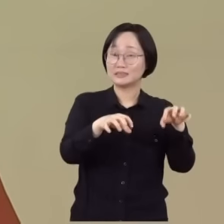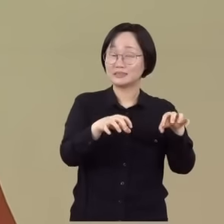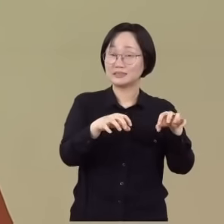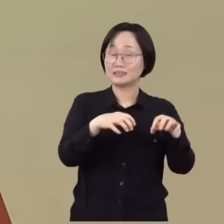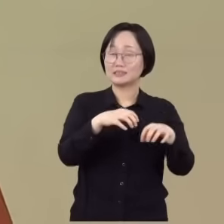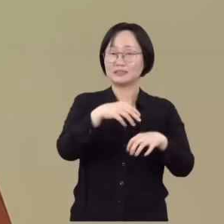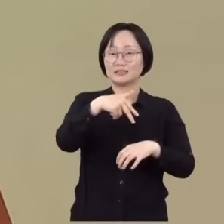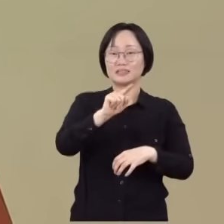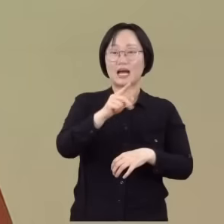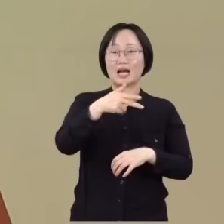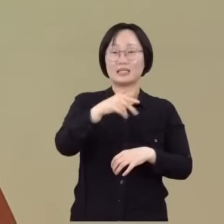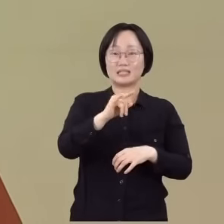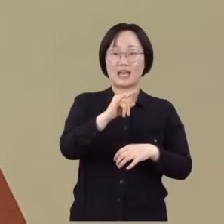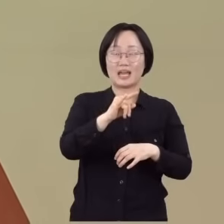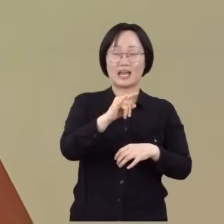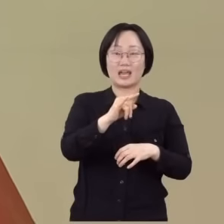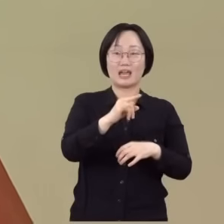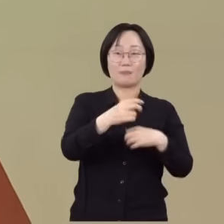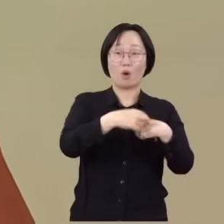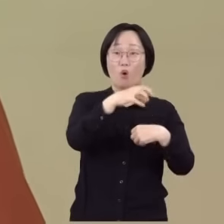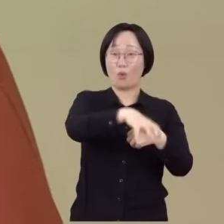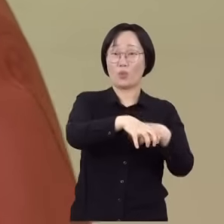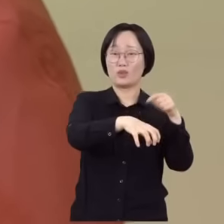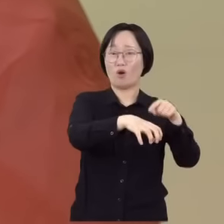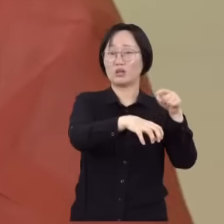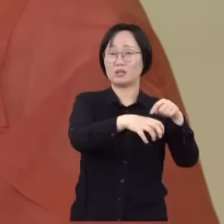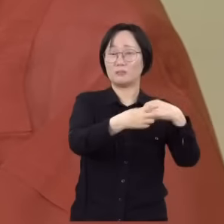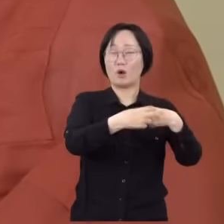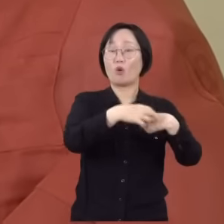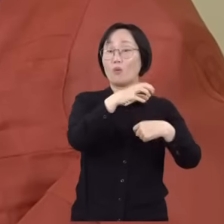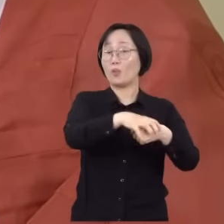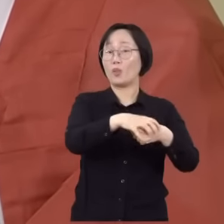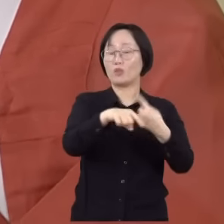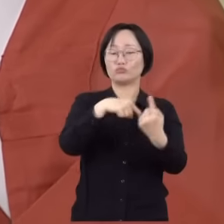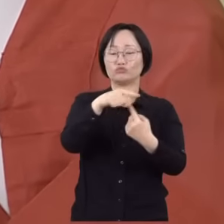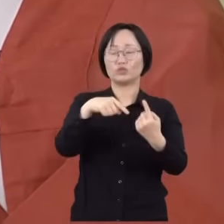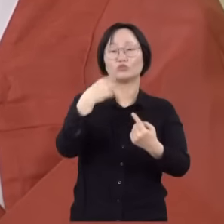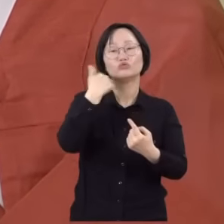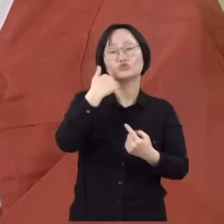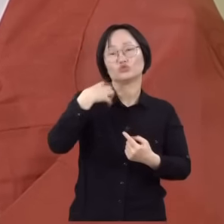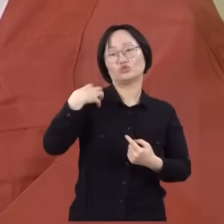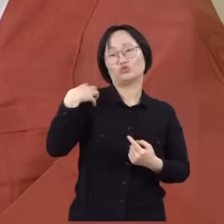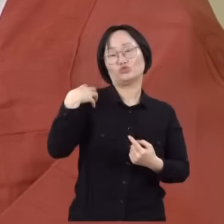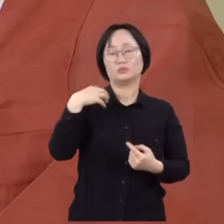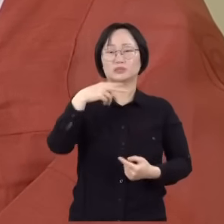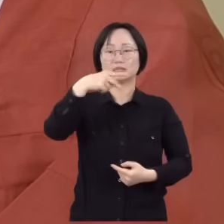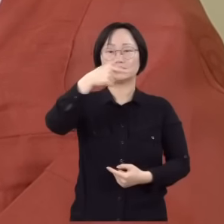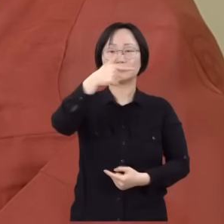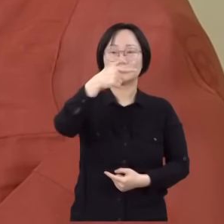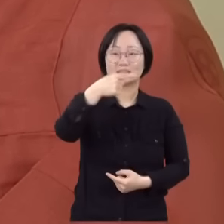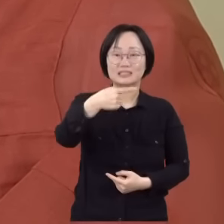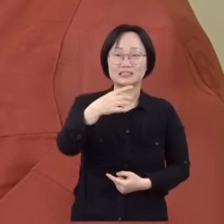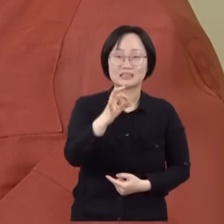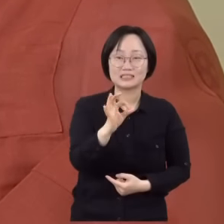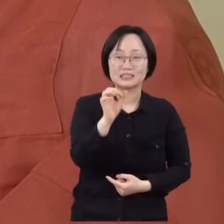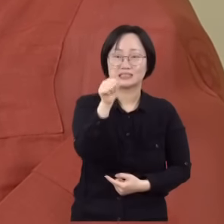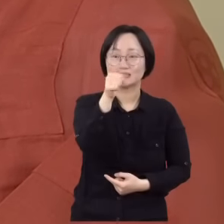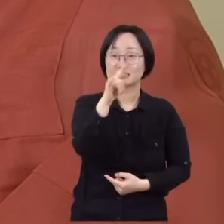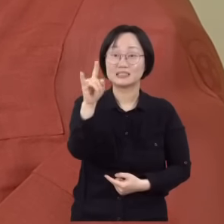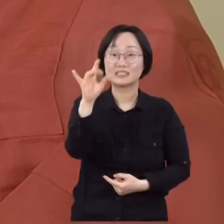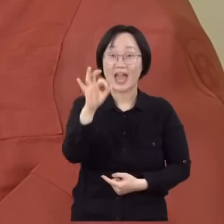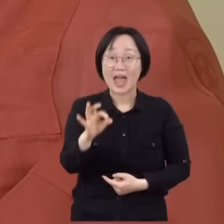능행이라는 스님께서 오랫동안 그런 수많은 몸이 힘들고 괴로운